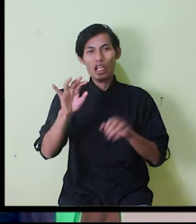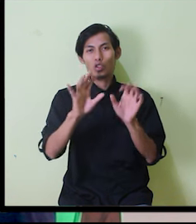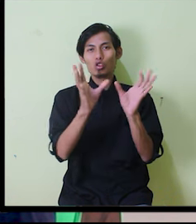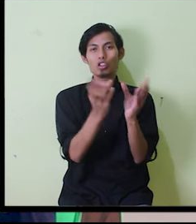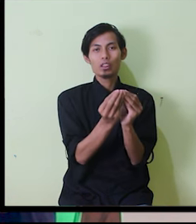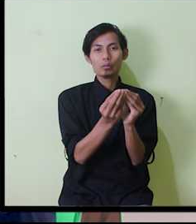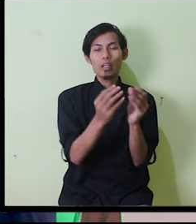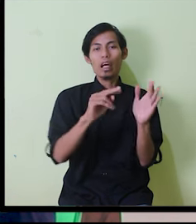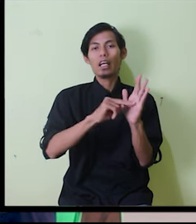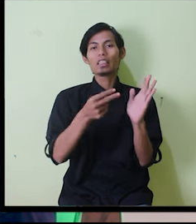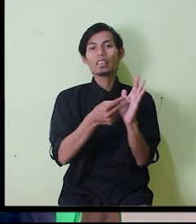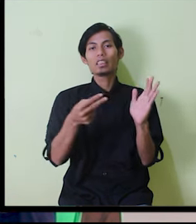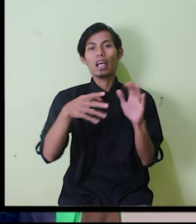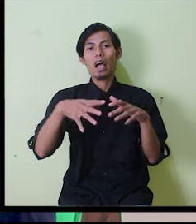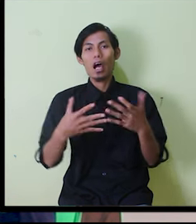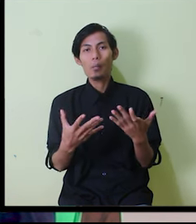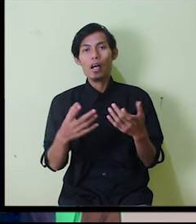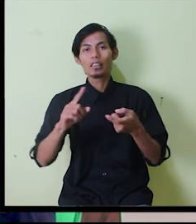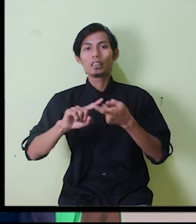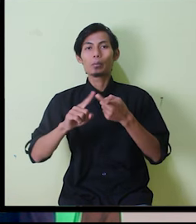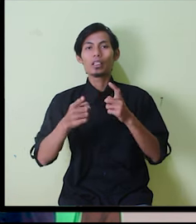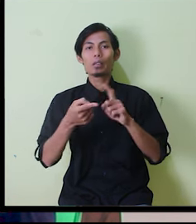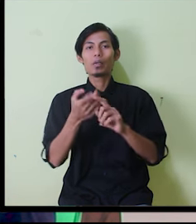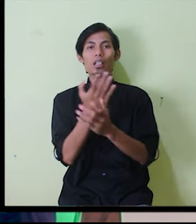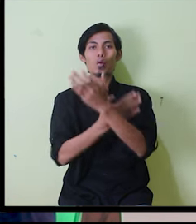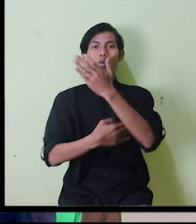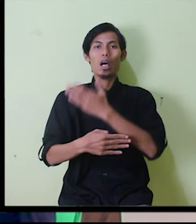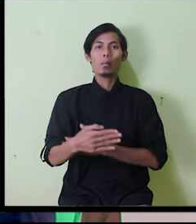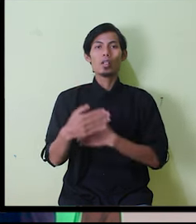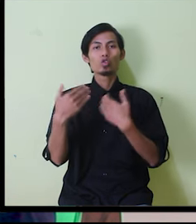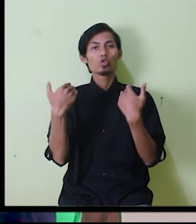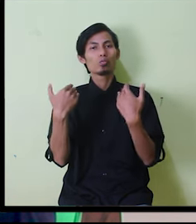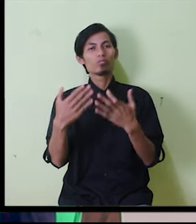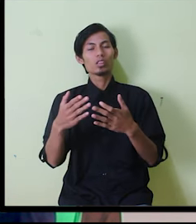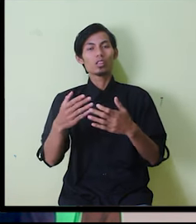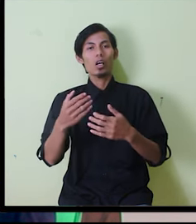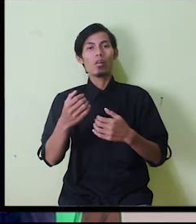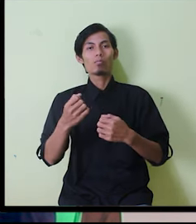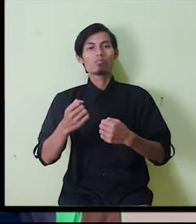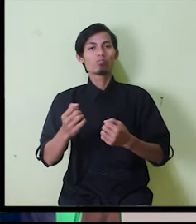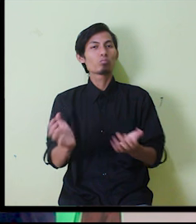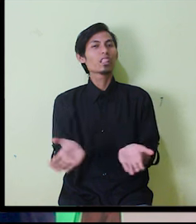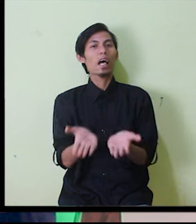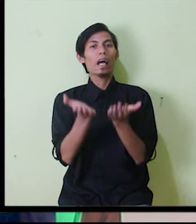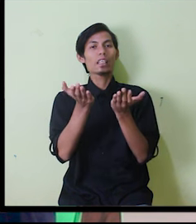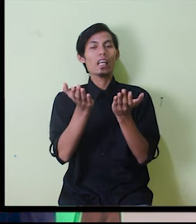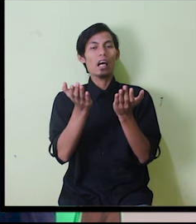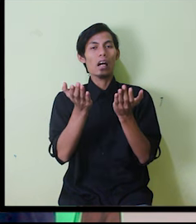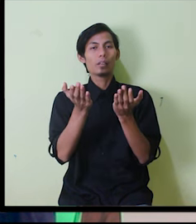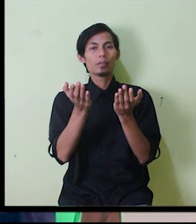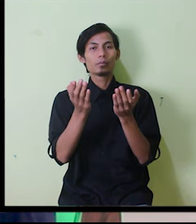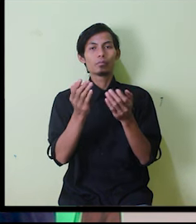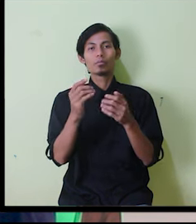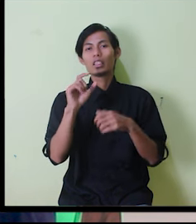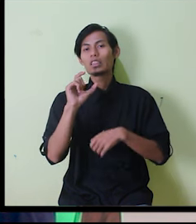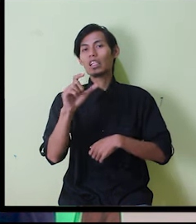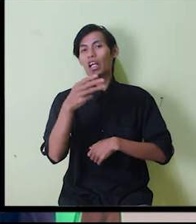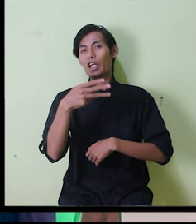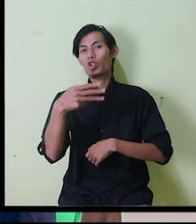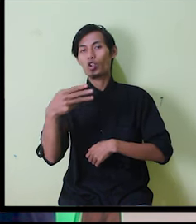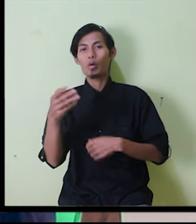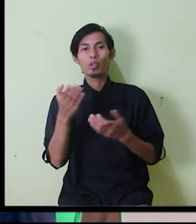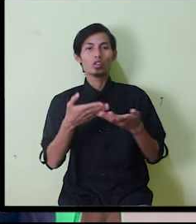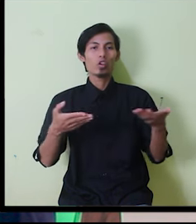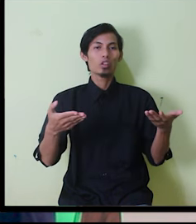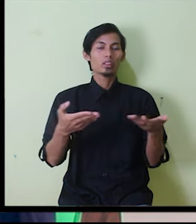bisa sudah bisa berdayalah baik secara ekonomi kemudian ee secara sosial dan segala